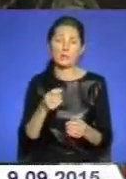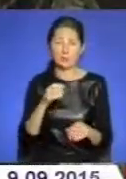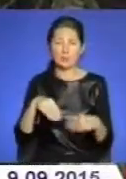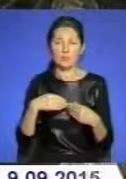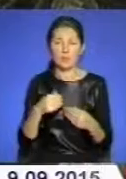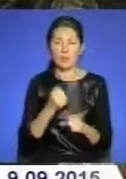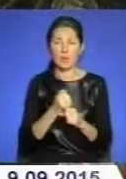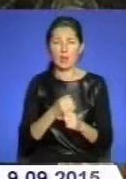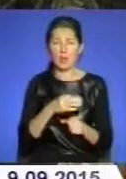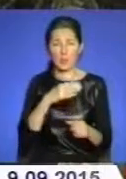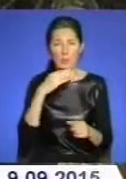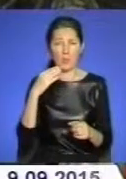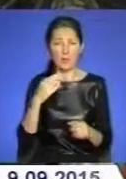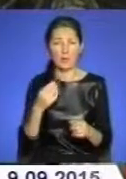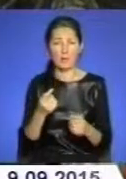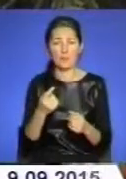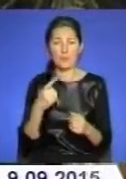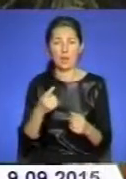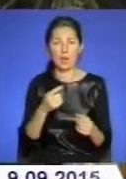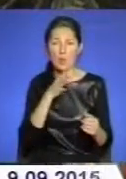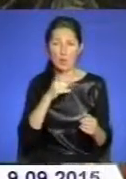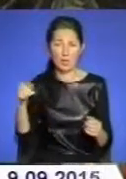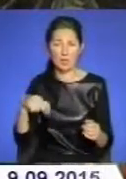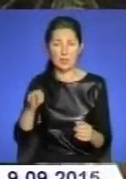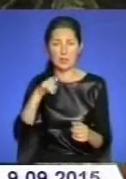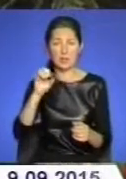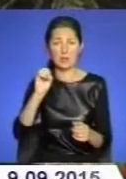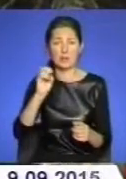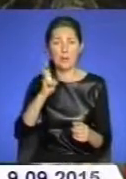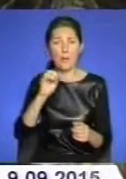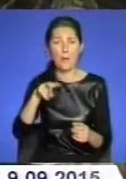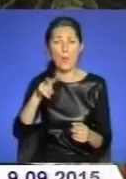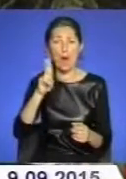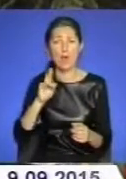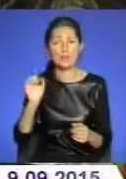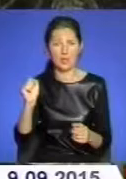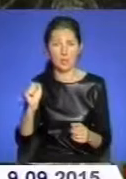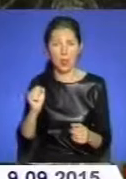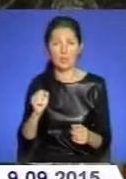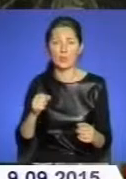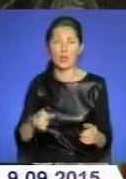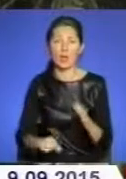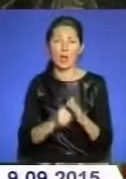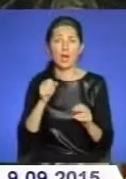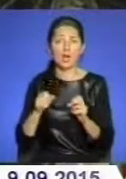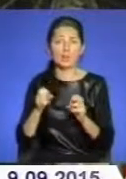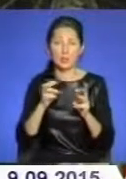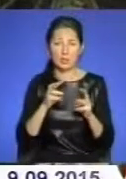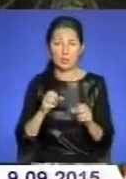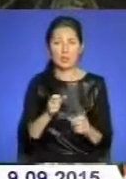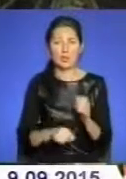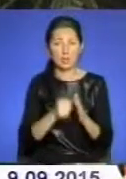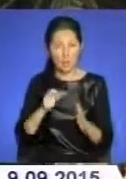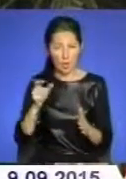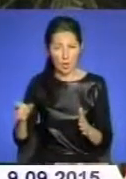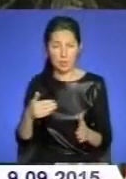час терористи намагалися взяти Дебальцево, взяти в кільце. Їх більш цікавило наше угрупування, яке там було, вони хотіли